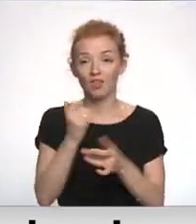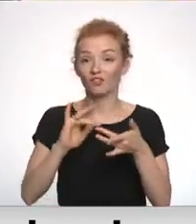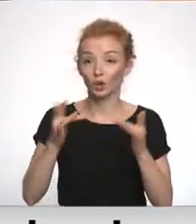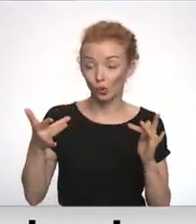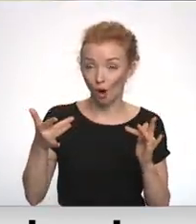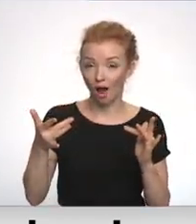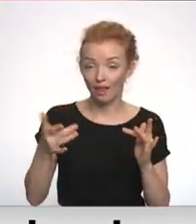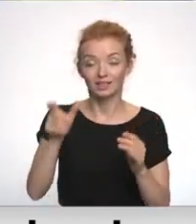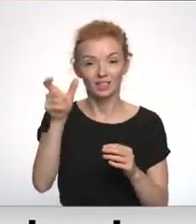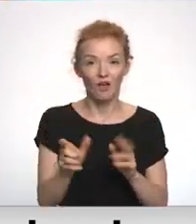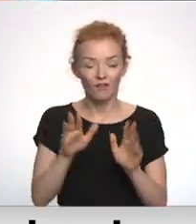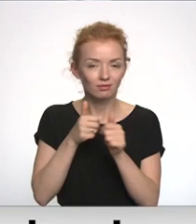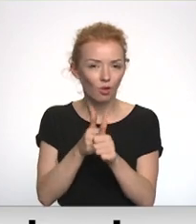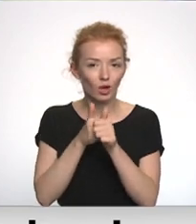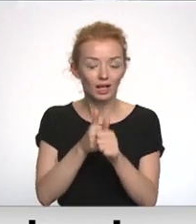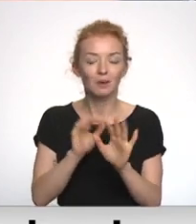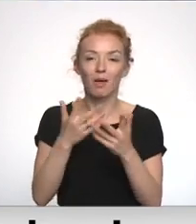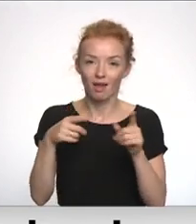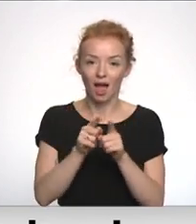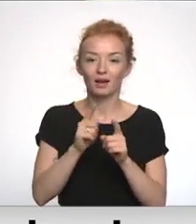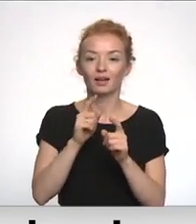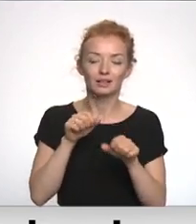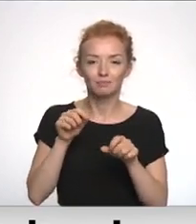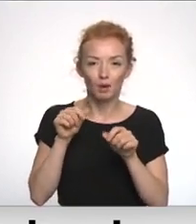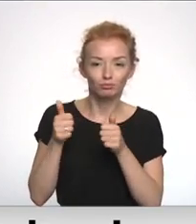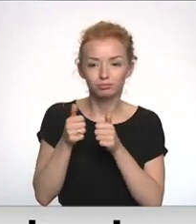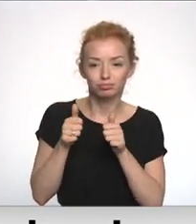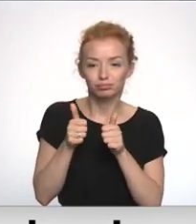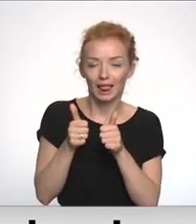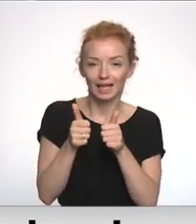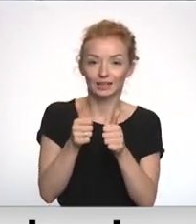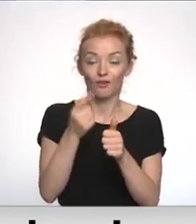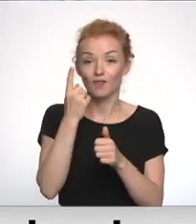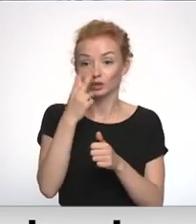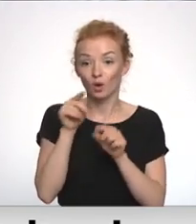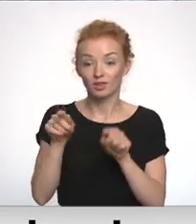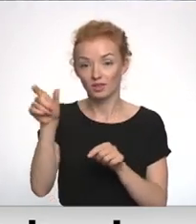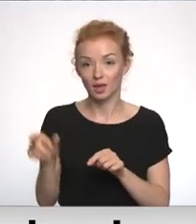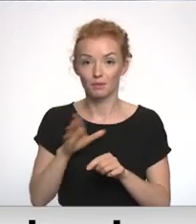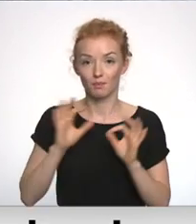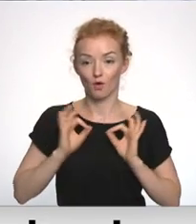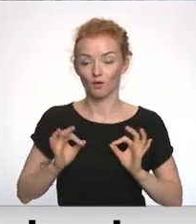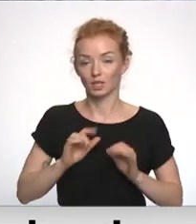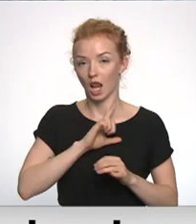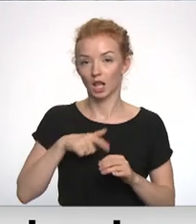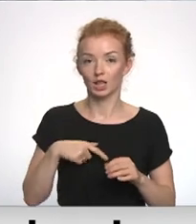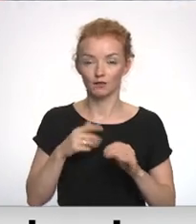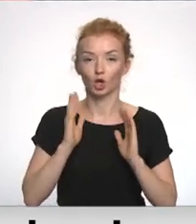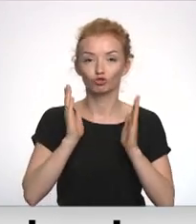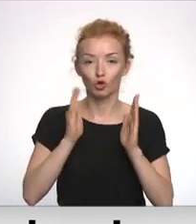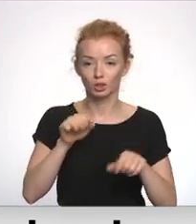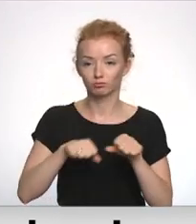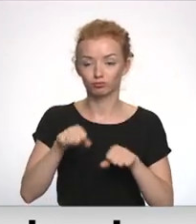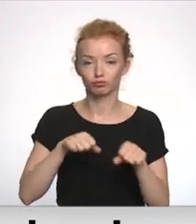kur interesenti varēja sekot līdzi, bet arī pabraukt kādu gabaliņu kopā. Viens no viņiem bija profesionālais Latvijas šosejas